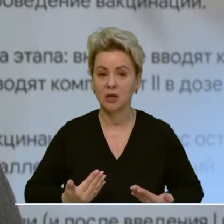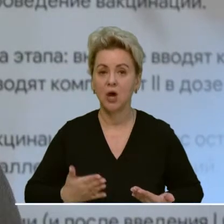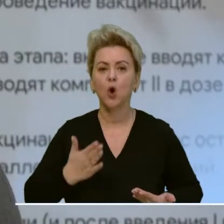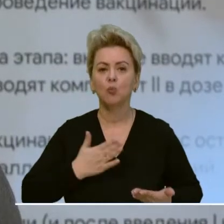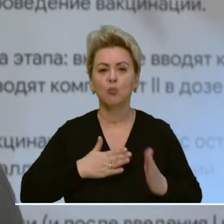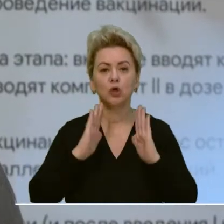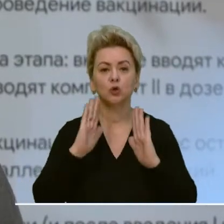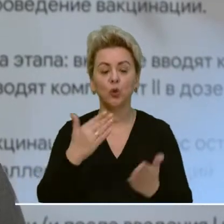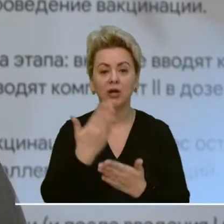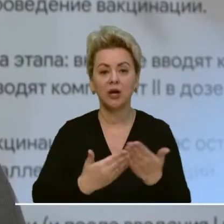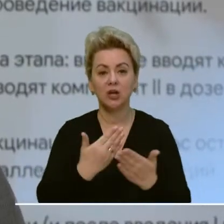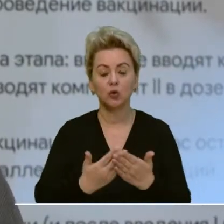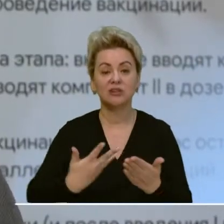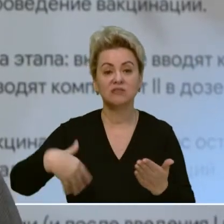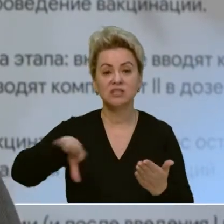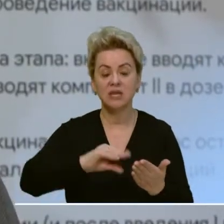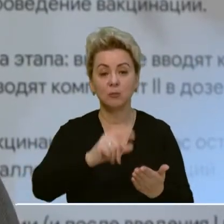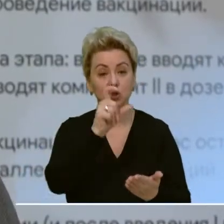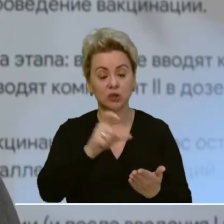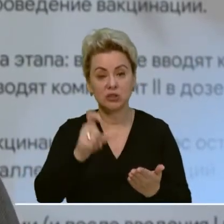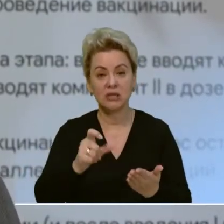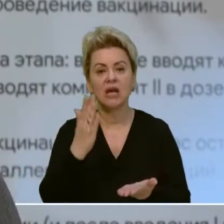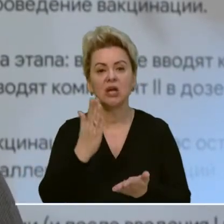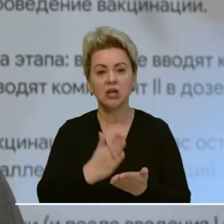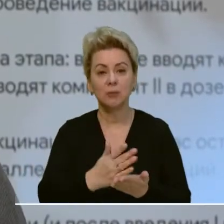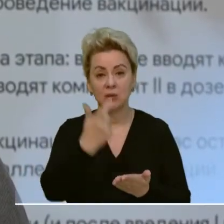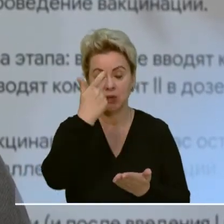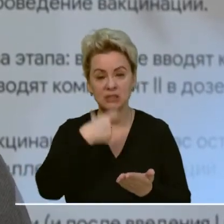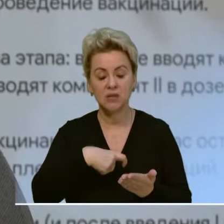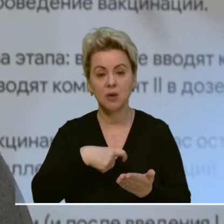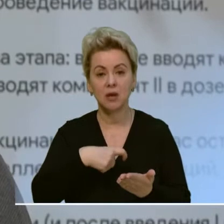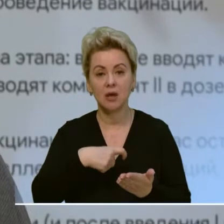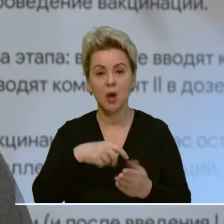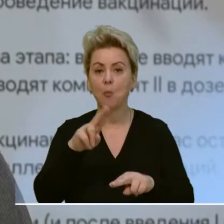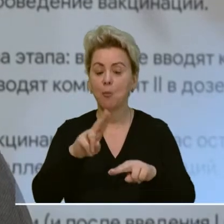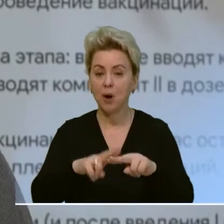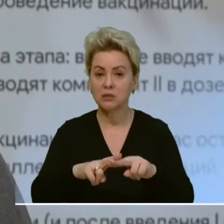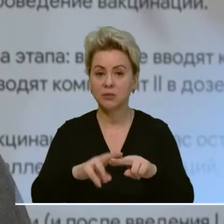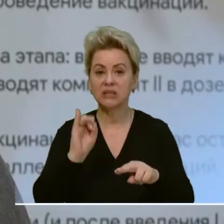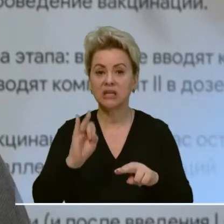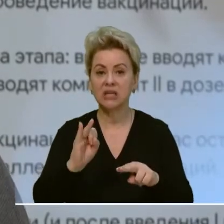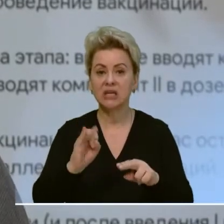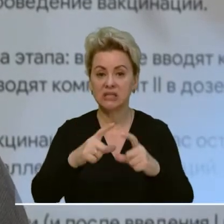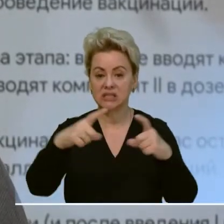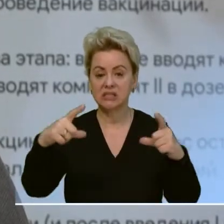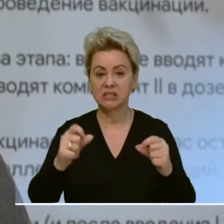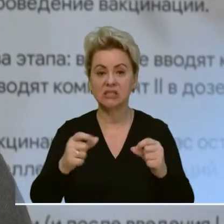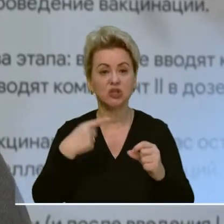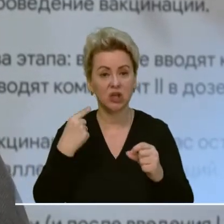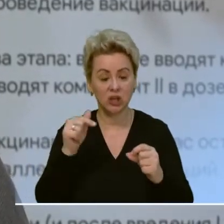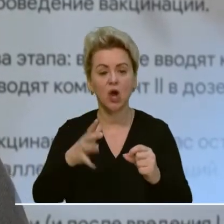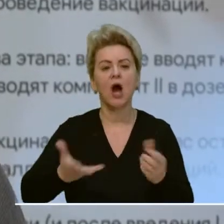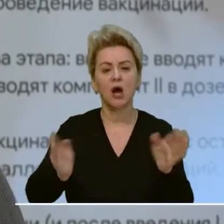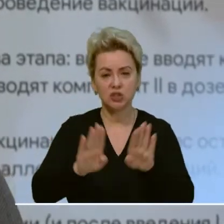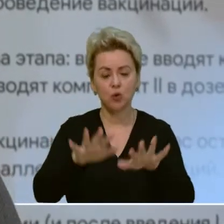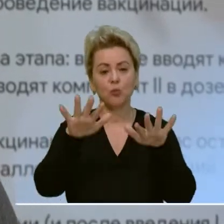Мы только рекомендуем всем жителям иметь при себе паспорт и страховое свидетельство. Все